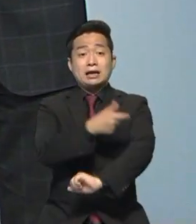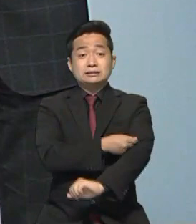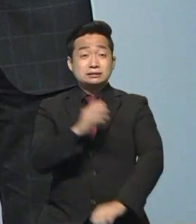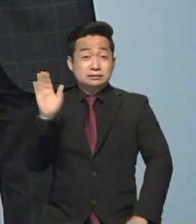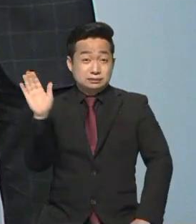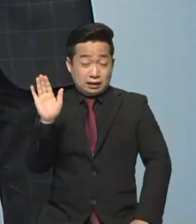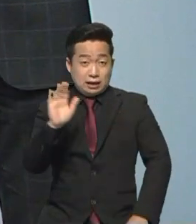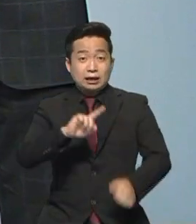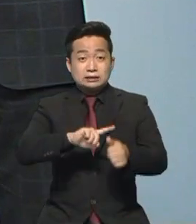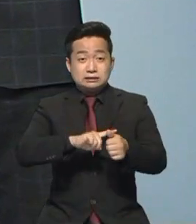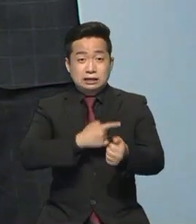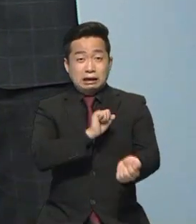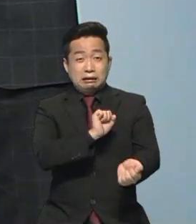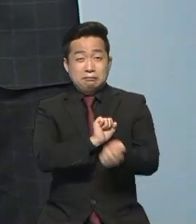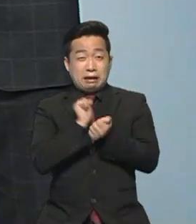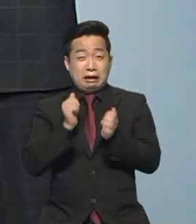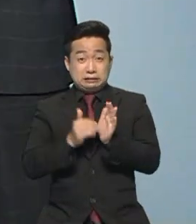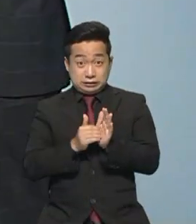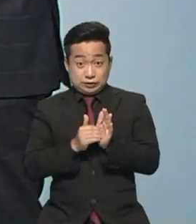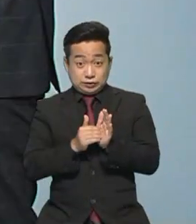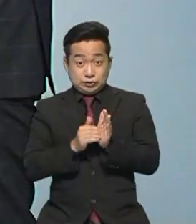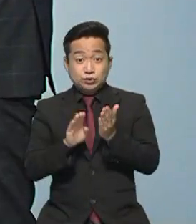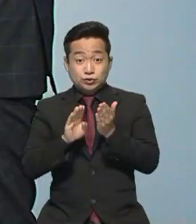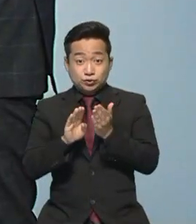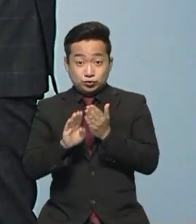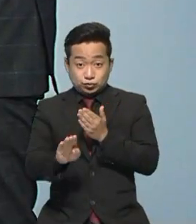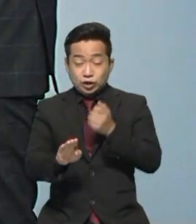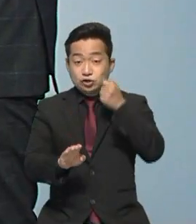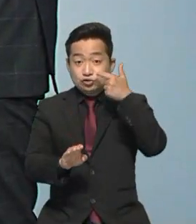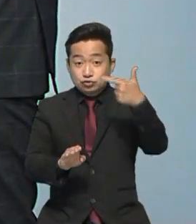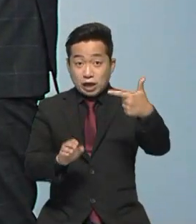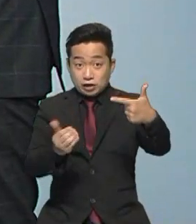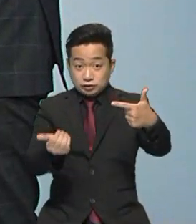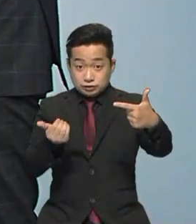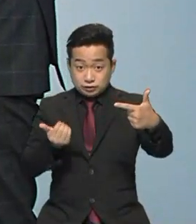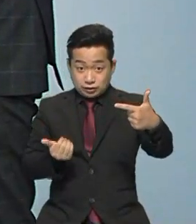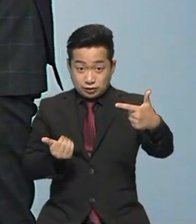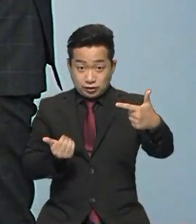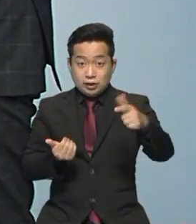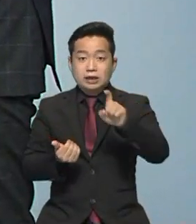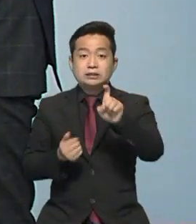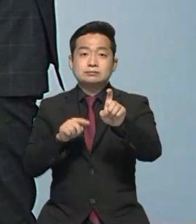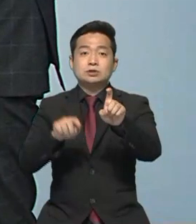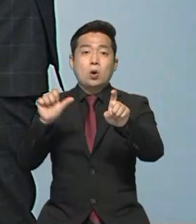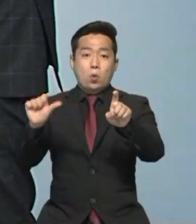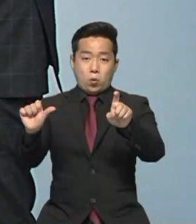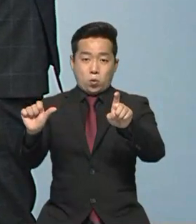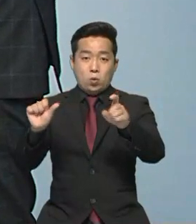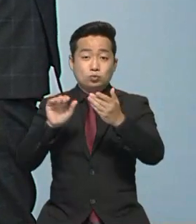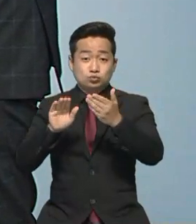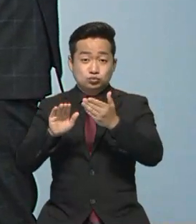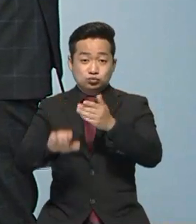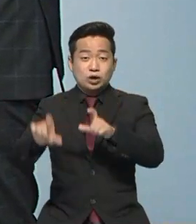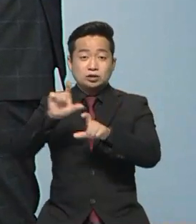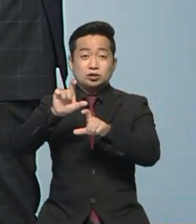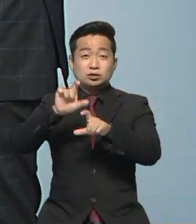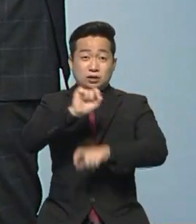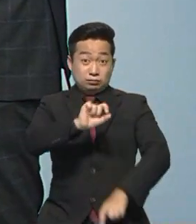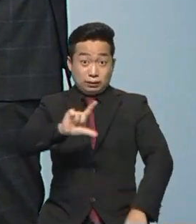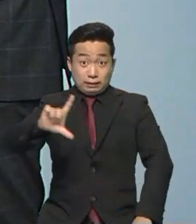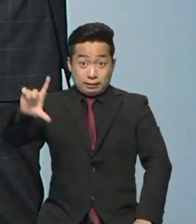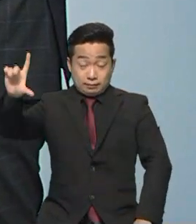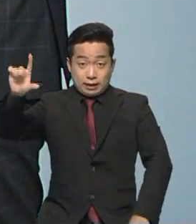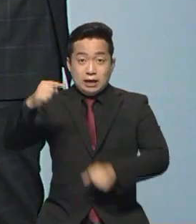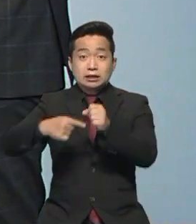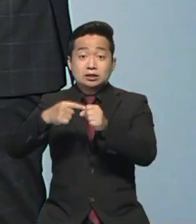않고 자연 감염만 된 사람은요. 감염 6개월 이내에 10.5, 이후 점점 높아져서요.